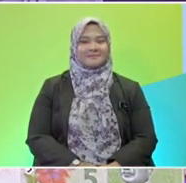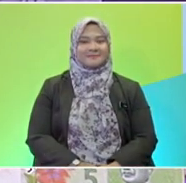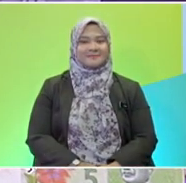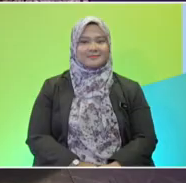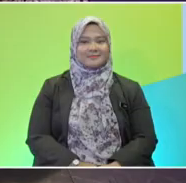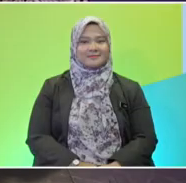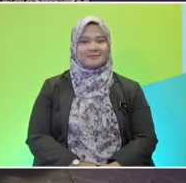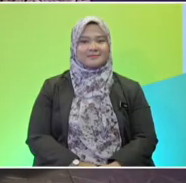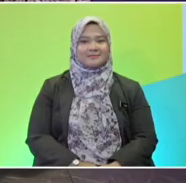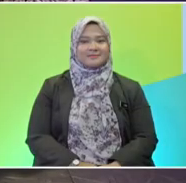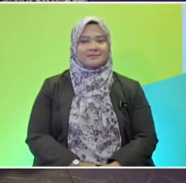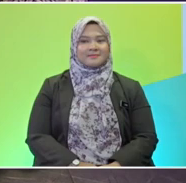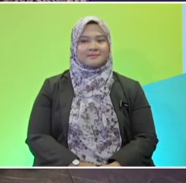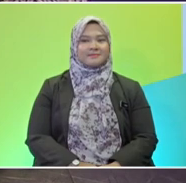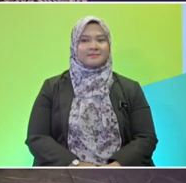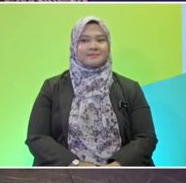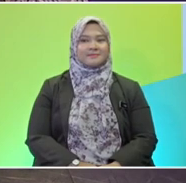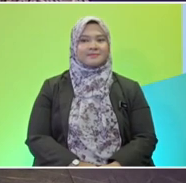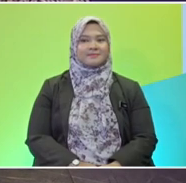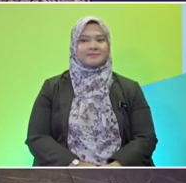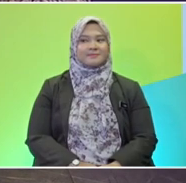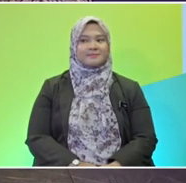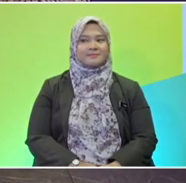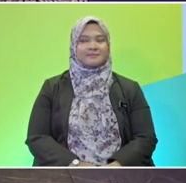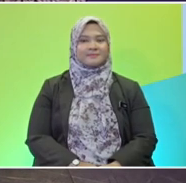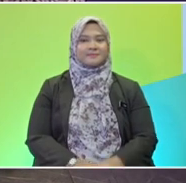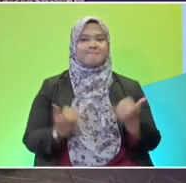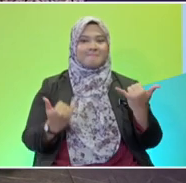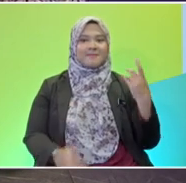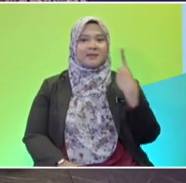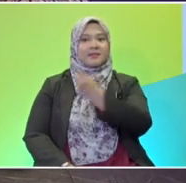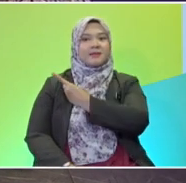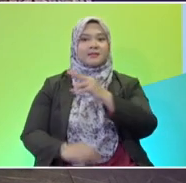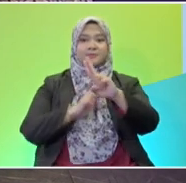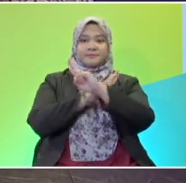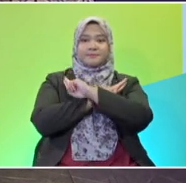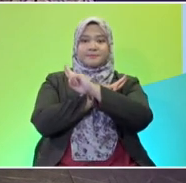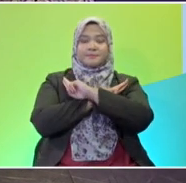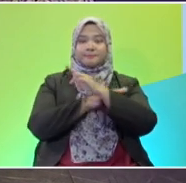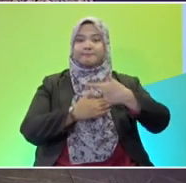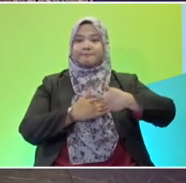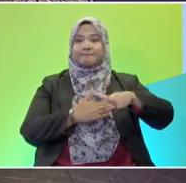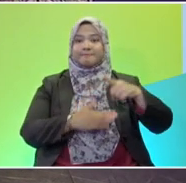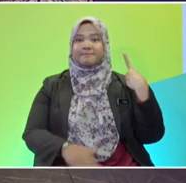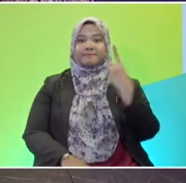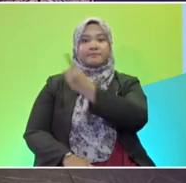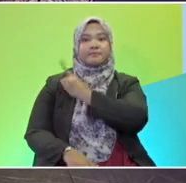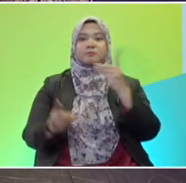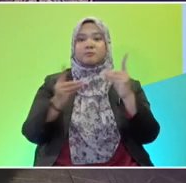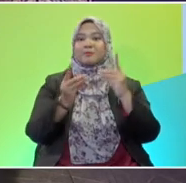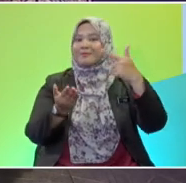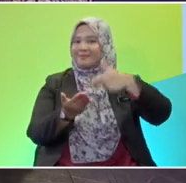Nisa kita lebih banyak activity bersama-sama tetapi sebelum itu rekan-rekan kita narik dahulu jangan kemana-mana